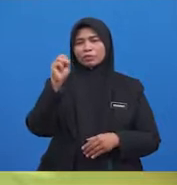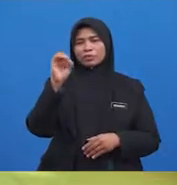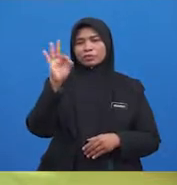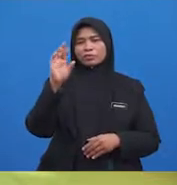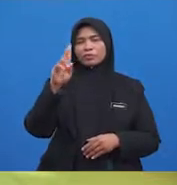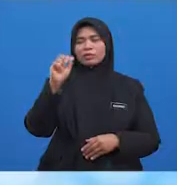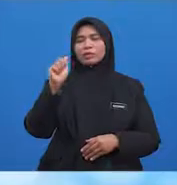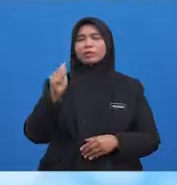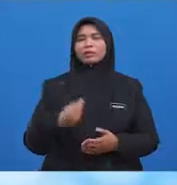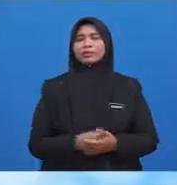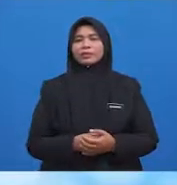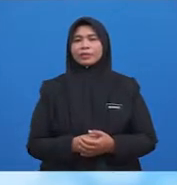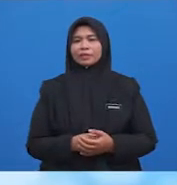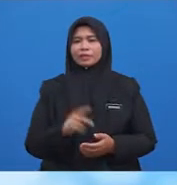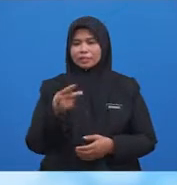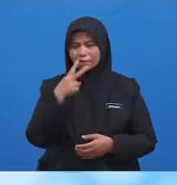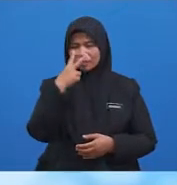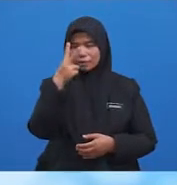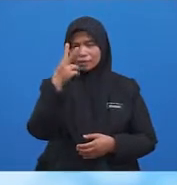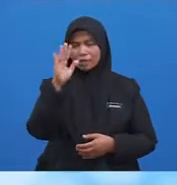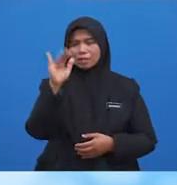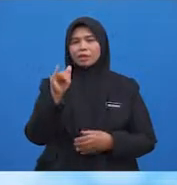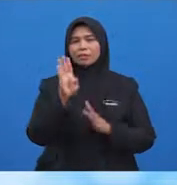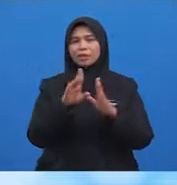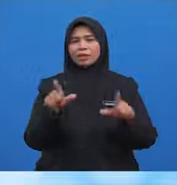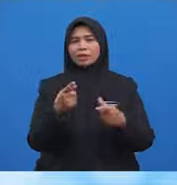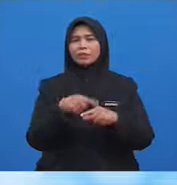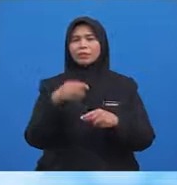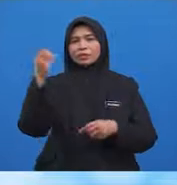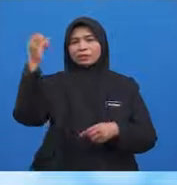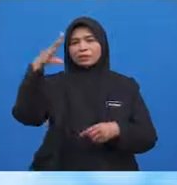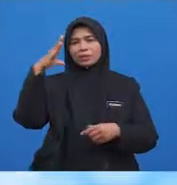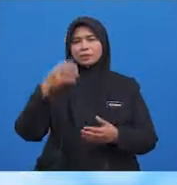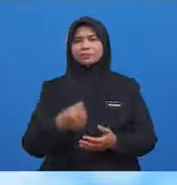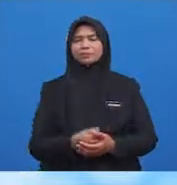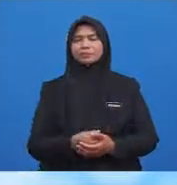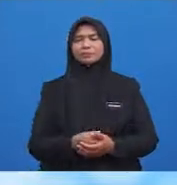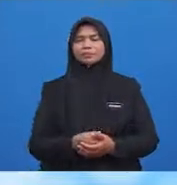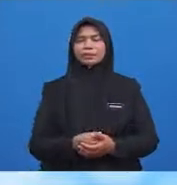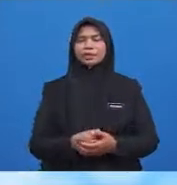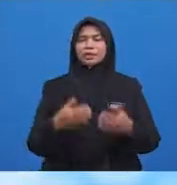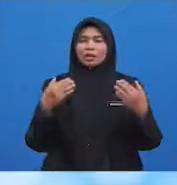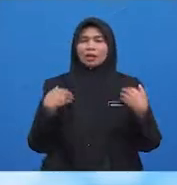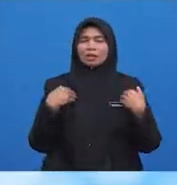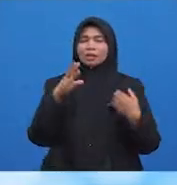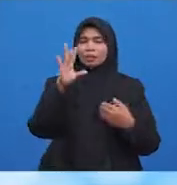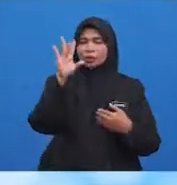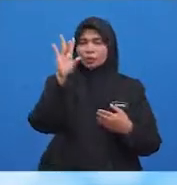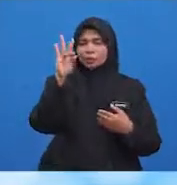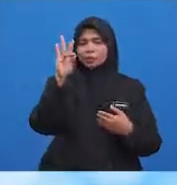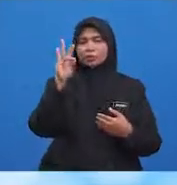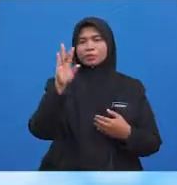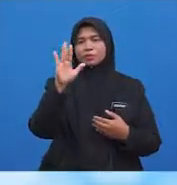kita lihat gula fenomena yang berlaku di Matahari terdapat 7 fenomena